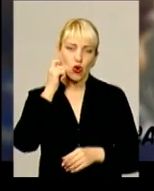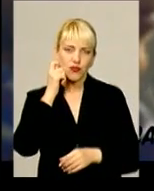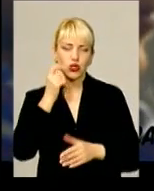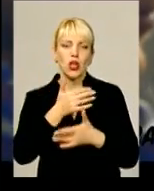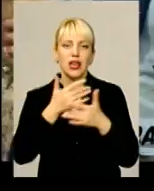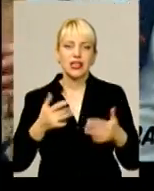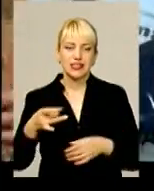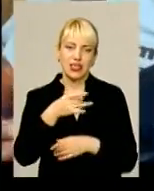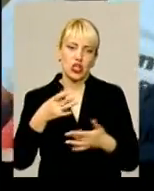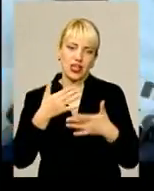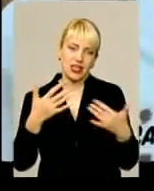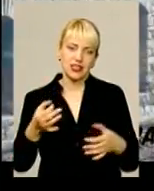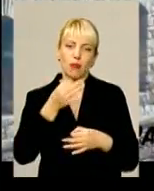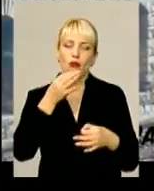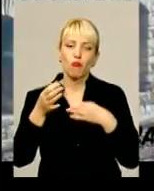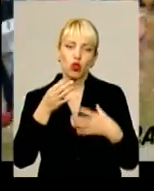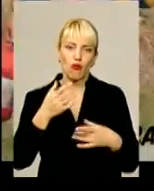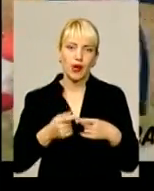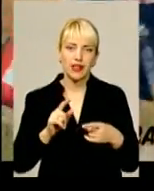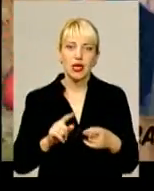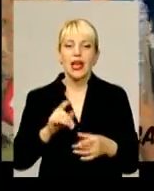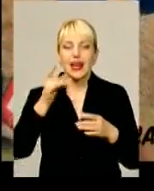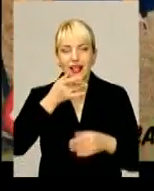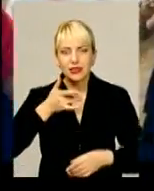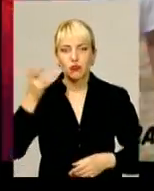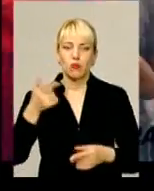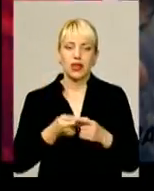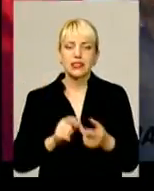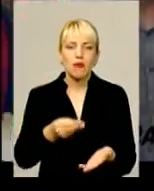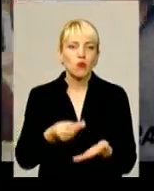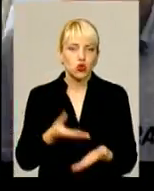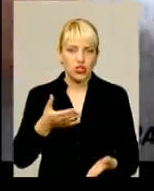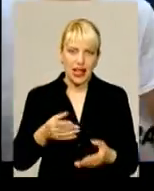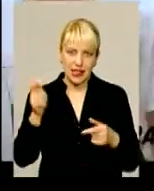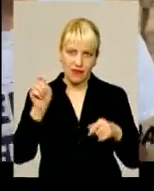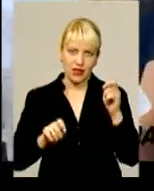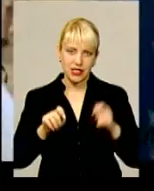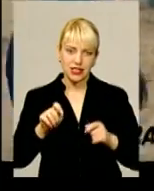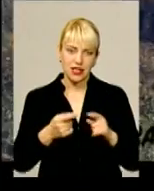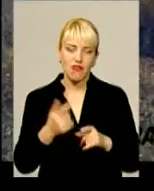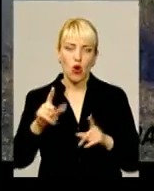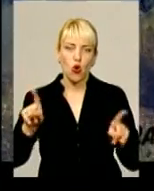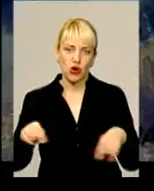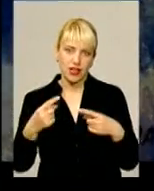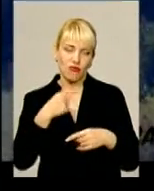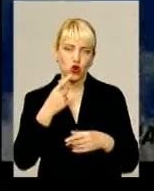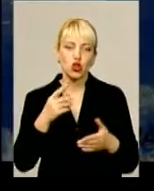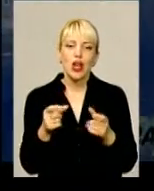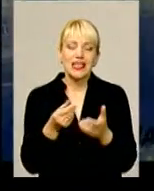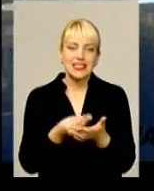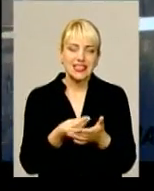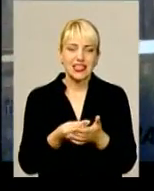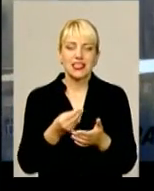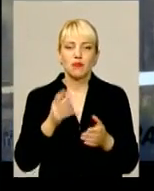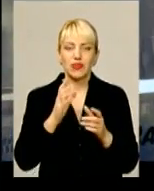регіонів та з різними вподобаннями. До слова, республіка – досить бюджетний фестиваль. Його організатор Андрій Зоїн каже, ціни на квитки